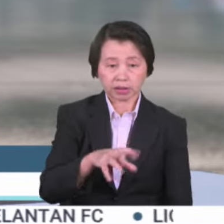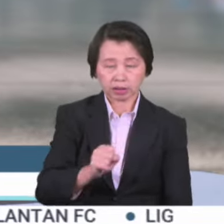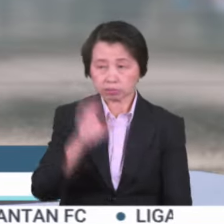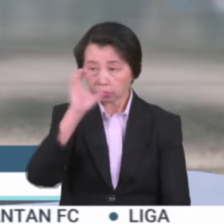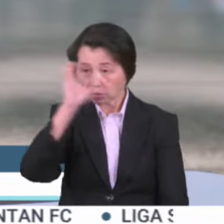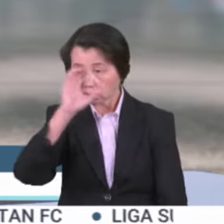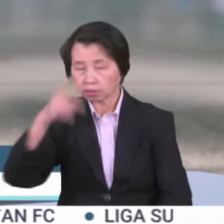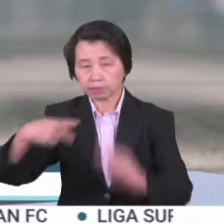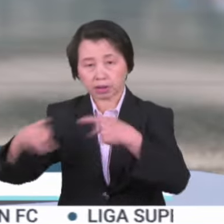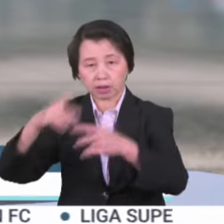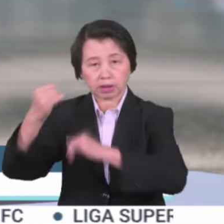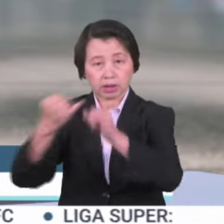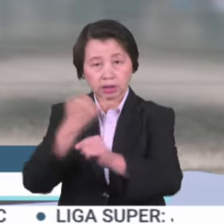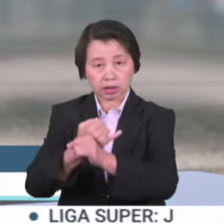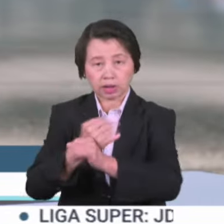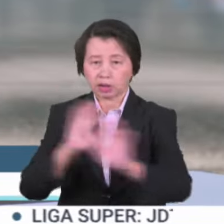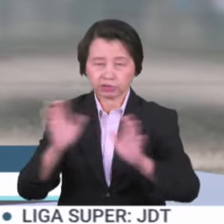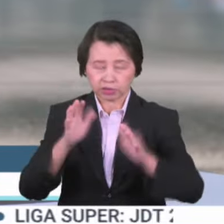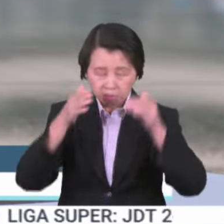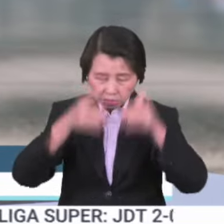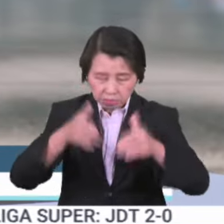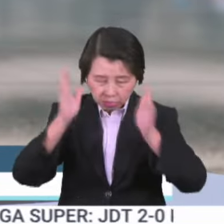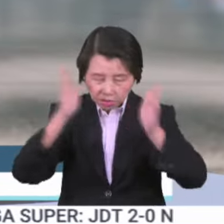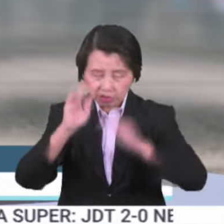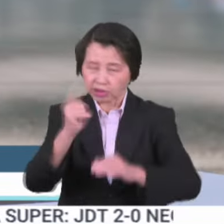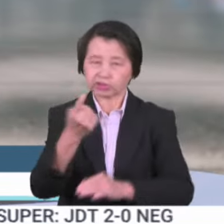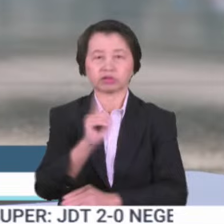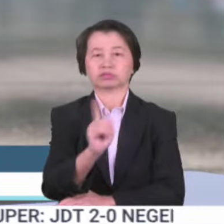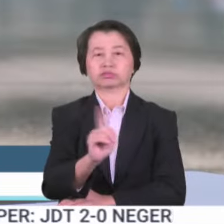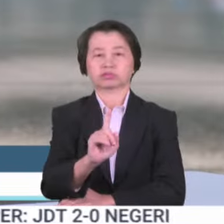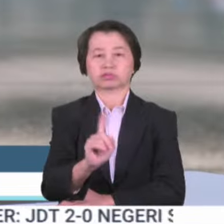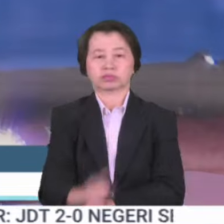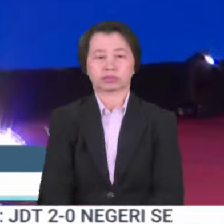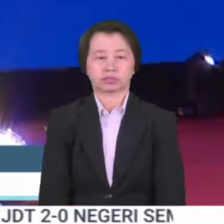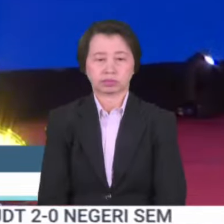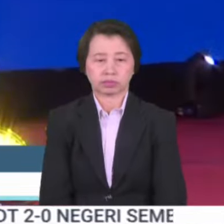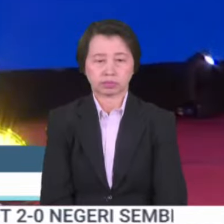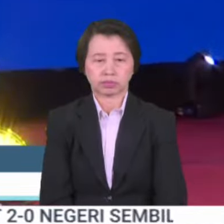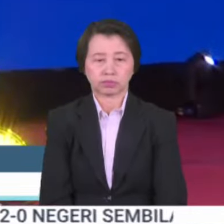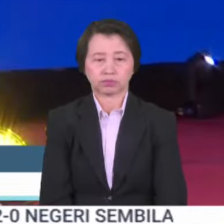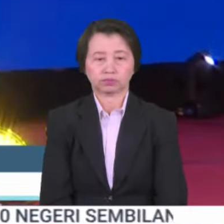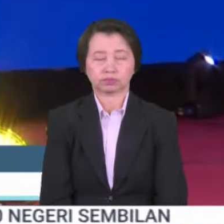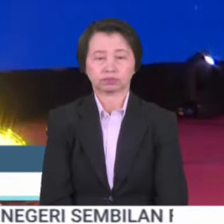pasaran antarabangsa dan tidak hanya domestik semata-mata.